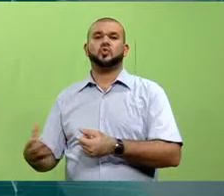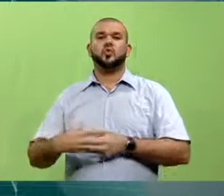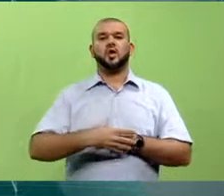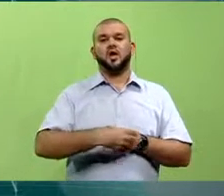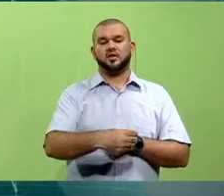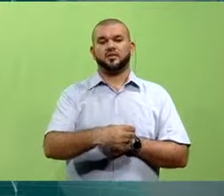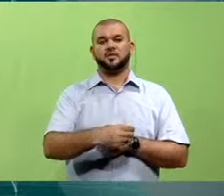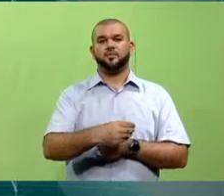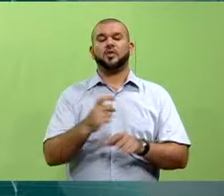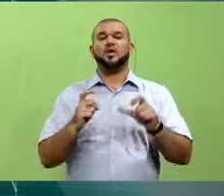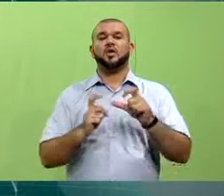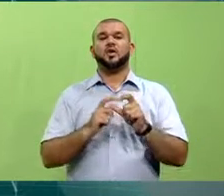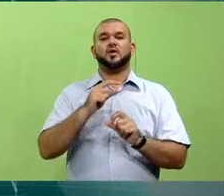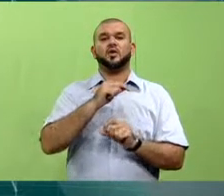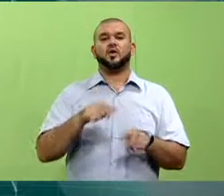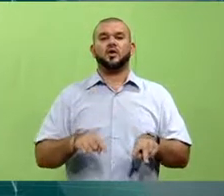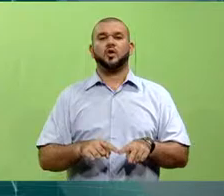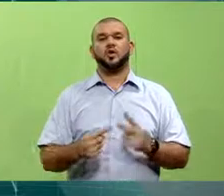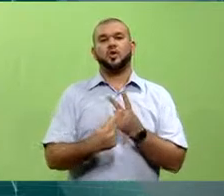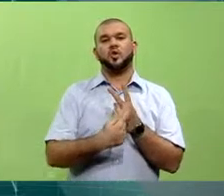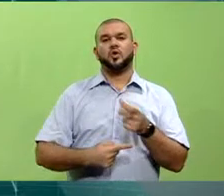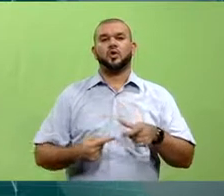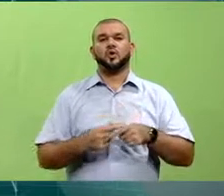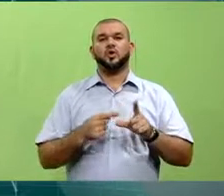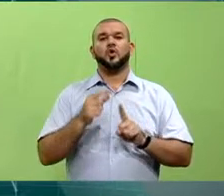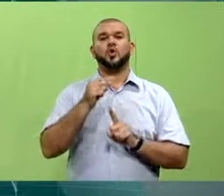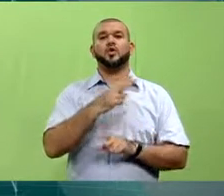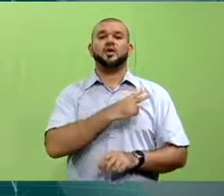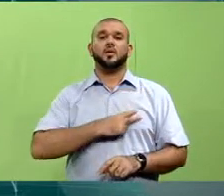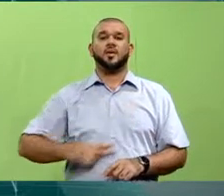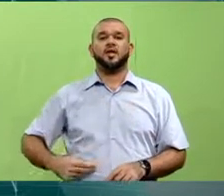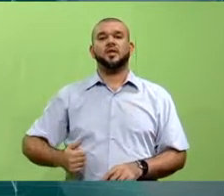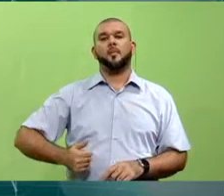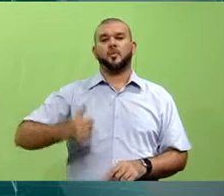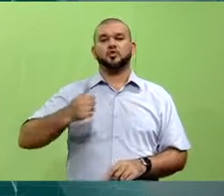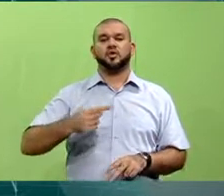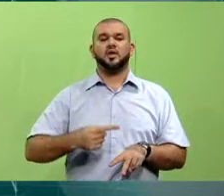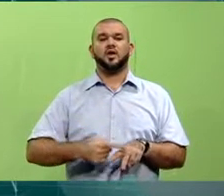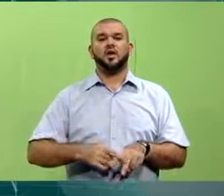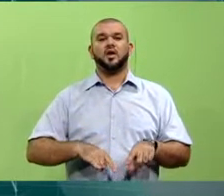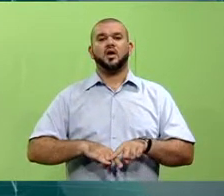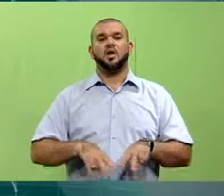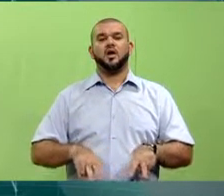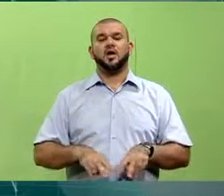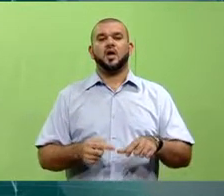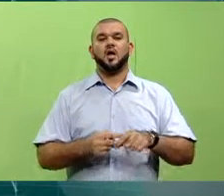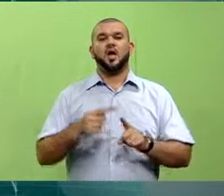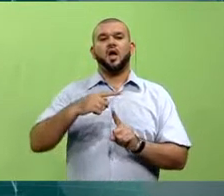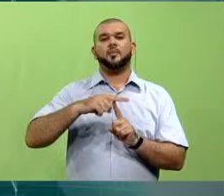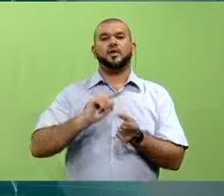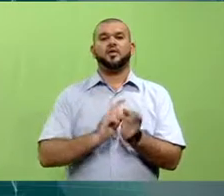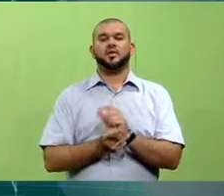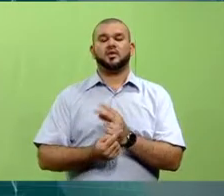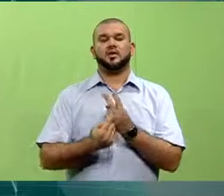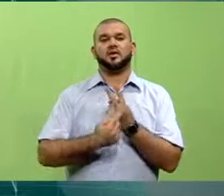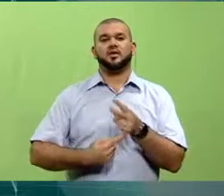dönem için önceden açıkladıkları en önemli projeleri olan engelsiz kente ulaşmak için